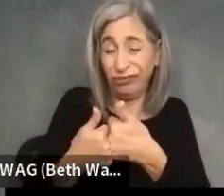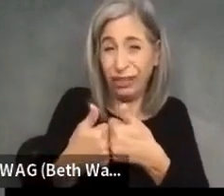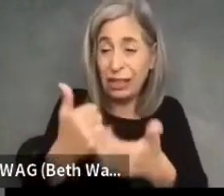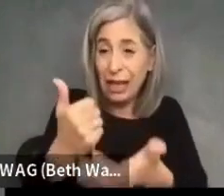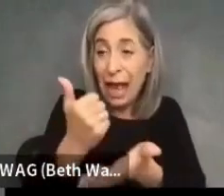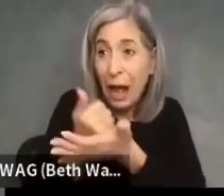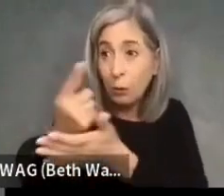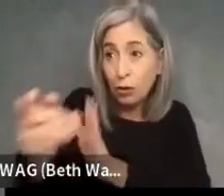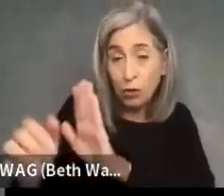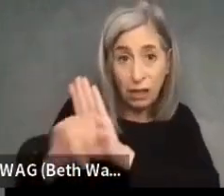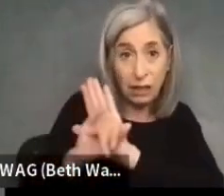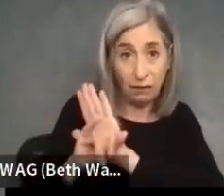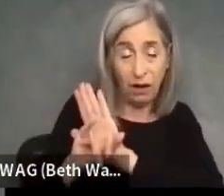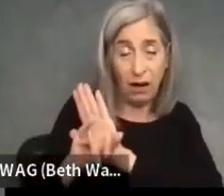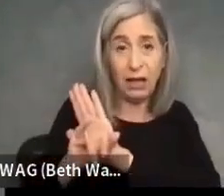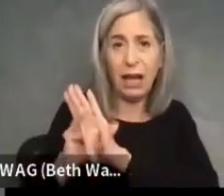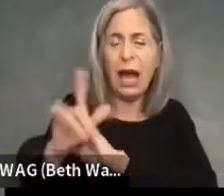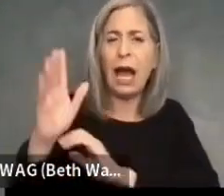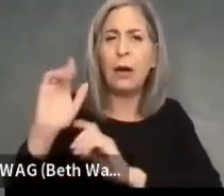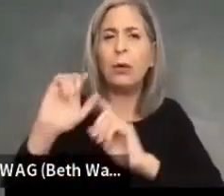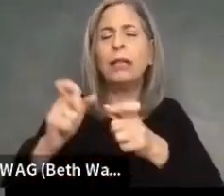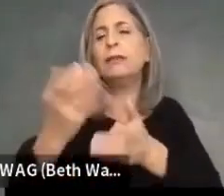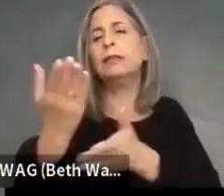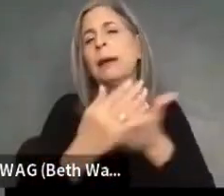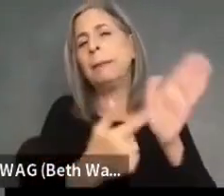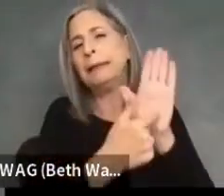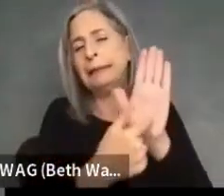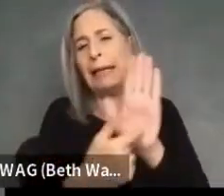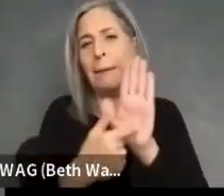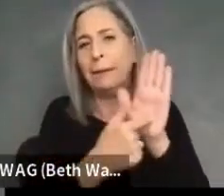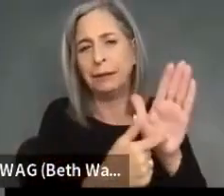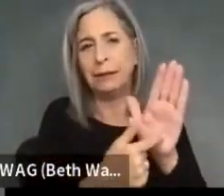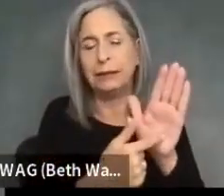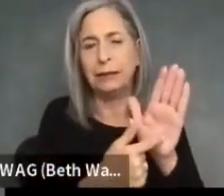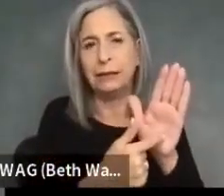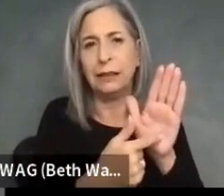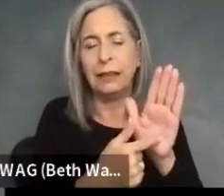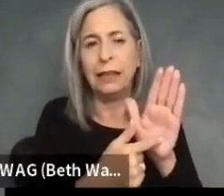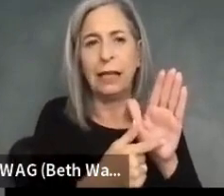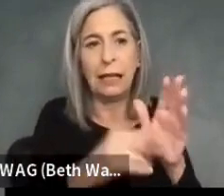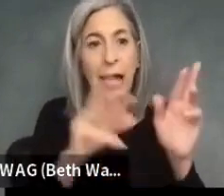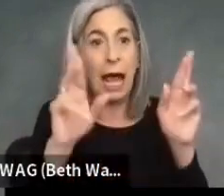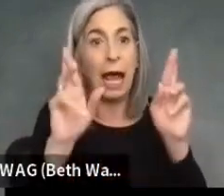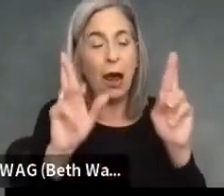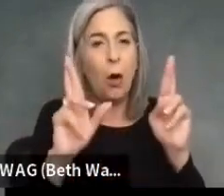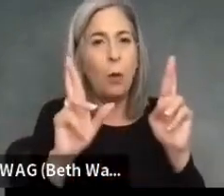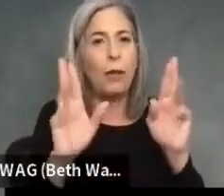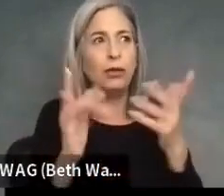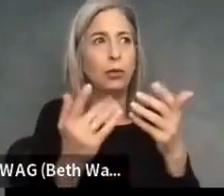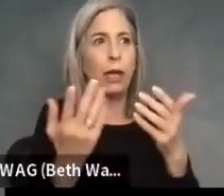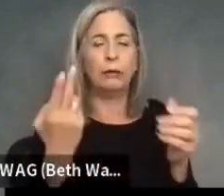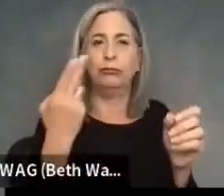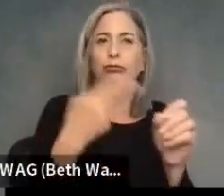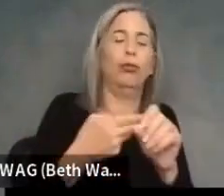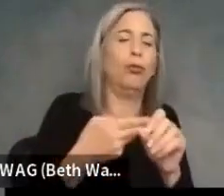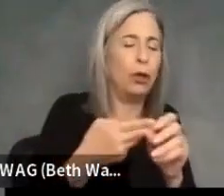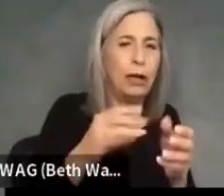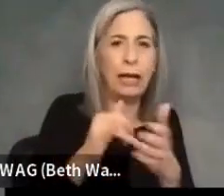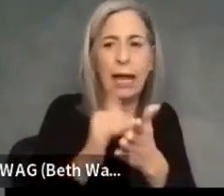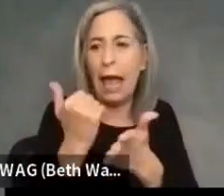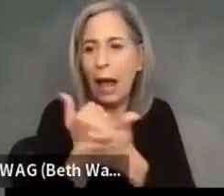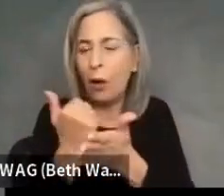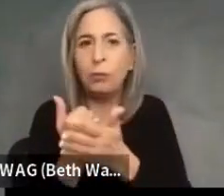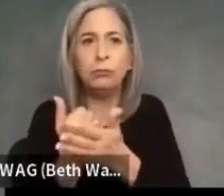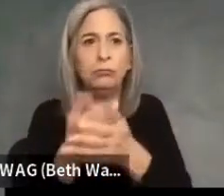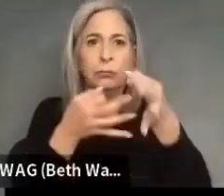表述。我希望你们可以去想一想，他们有没有这方面的困难和需求。然后接下来